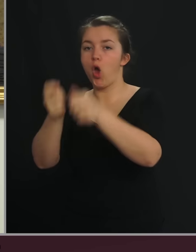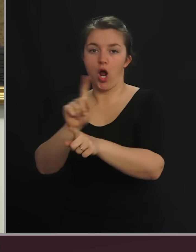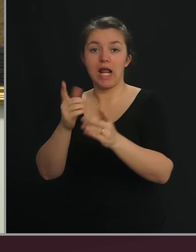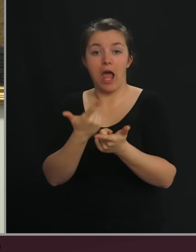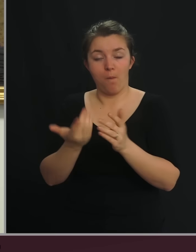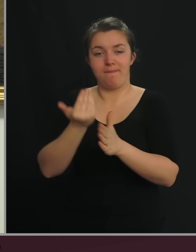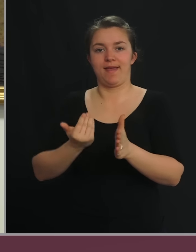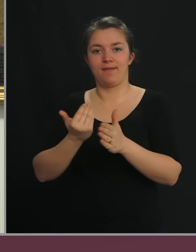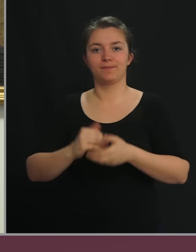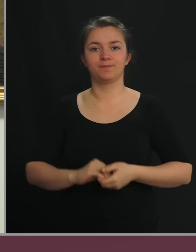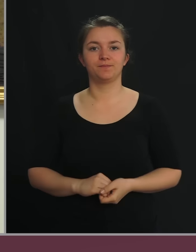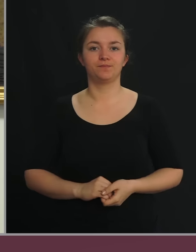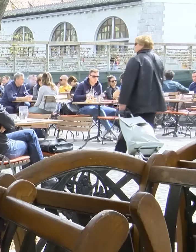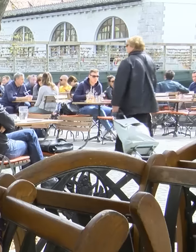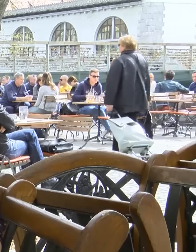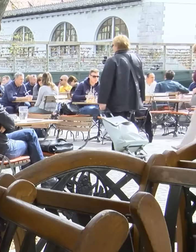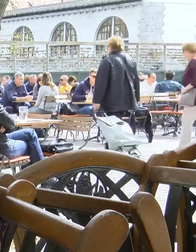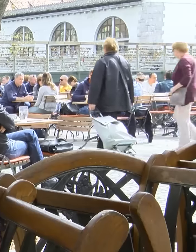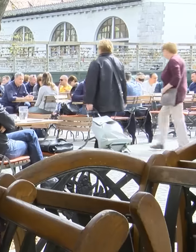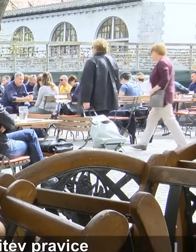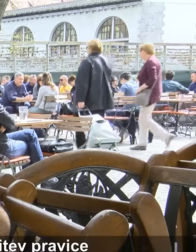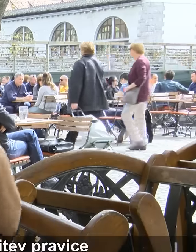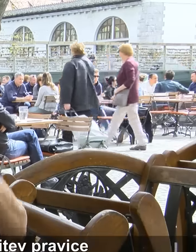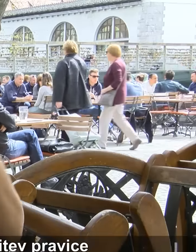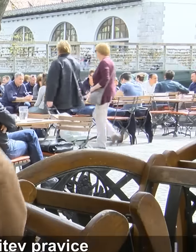da da vlogo in ima odločbo. Ne?